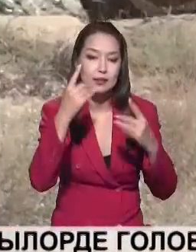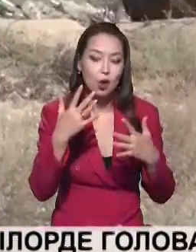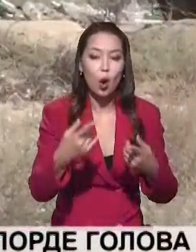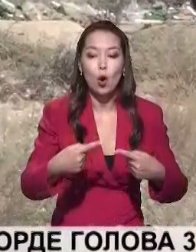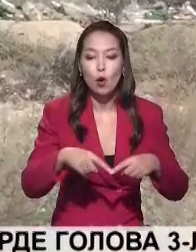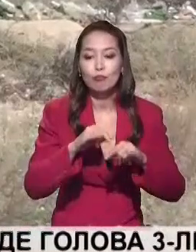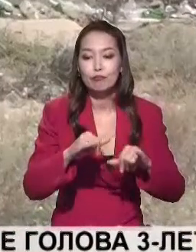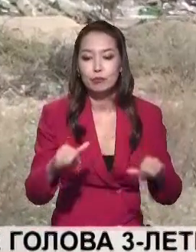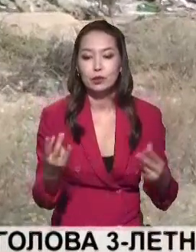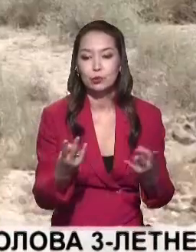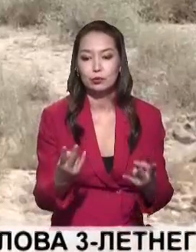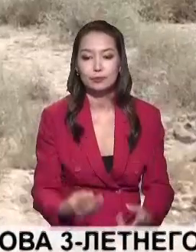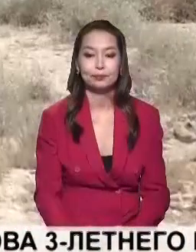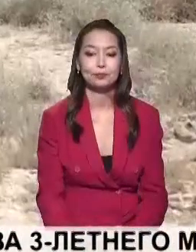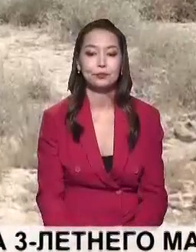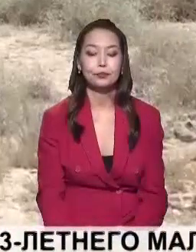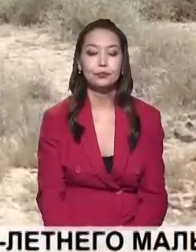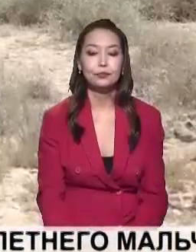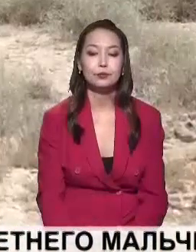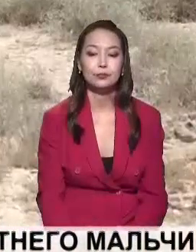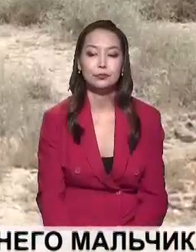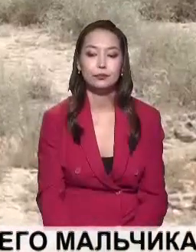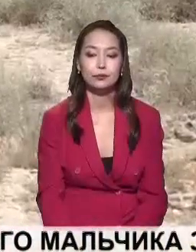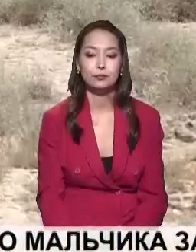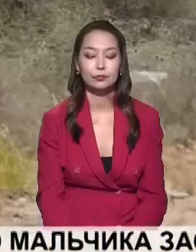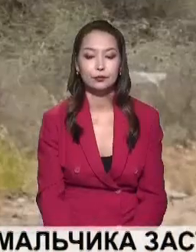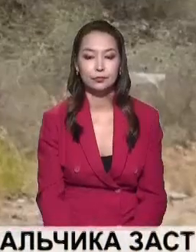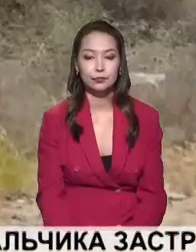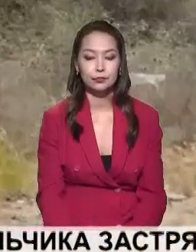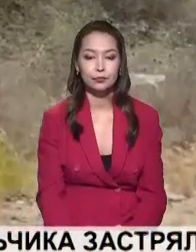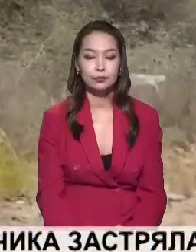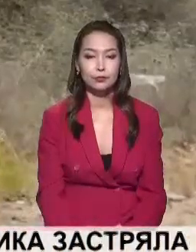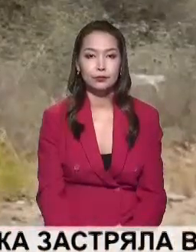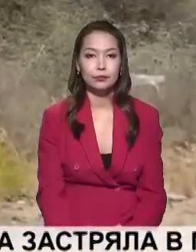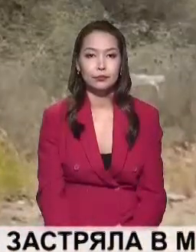обществе. Светлана Снегирева, Зайда Торибек, Казы, Мольдер, Токтасын, Казы, Астана Таймс.